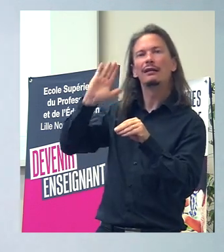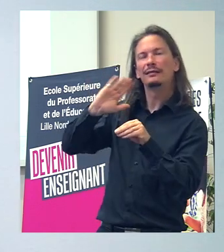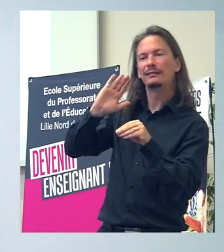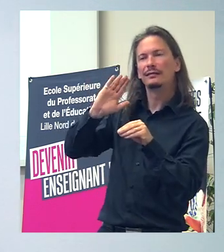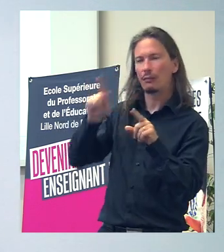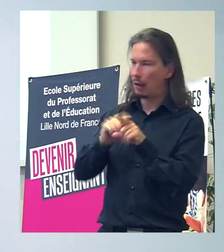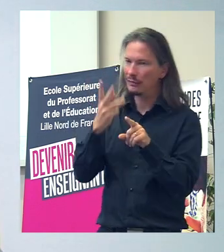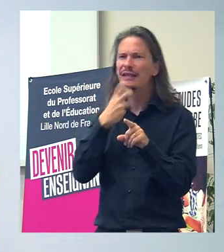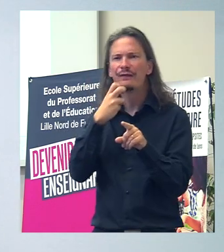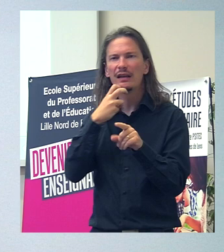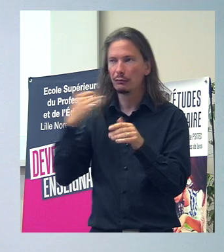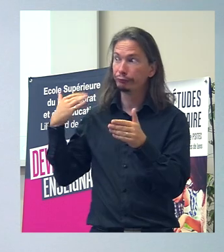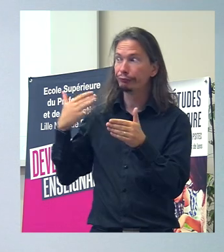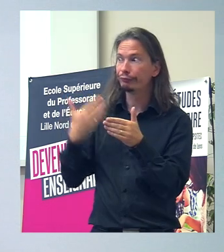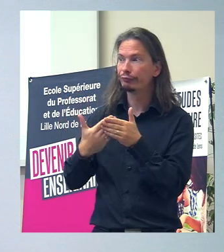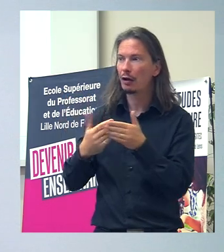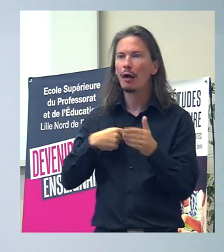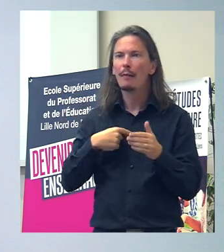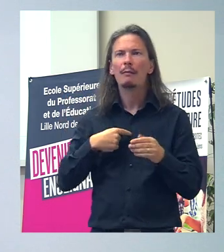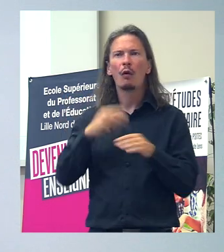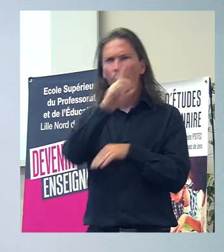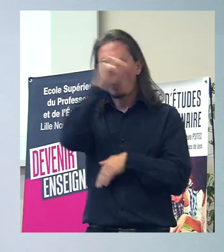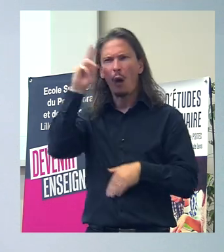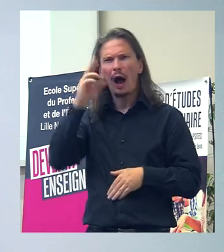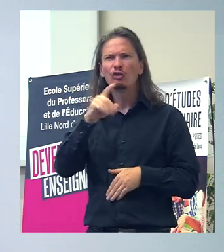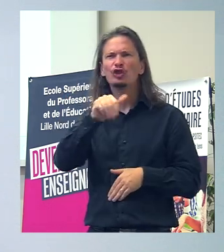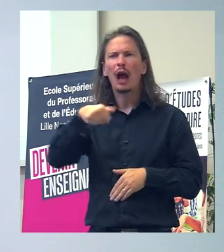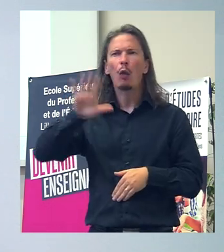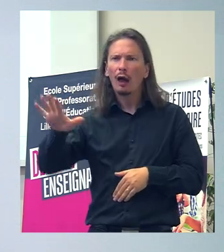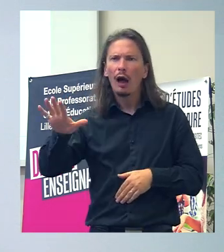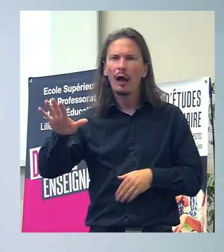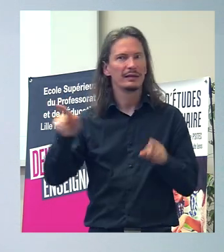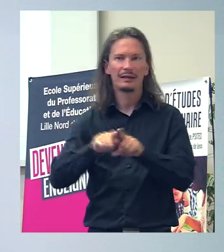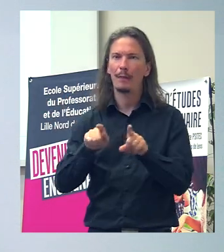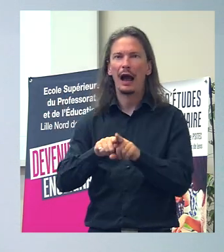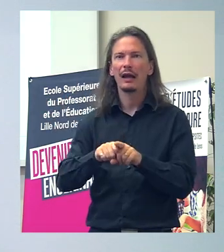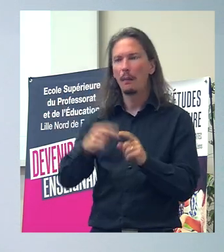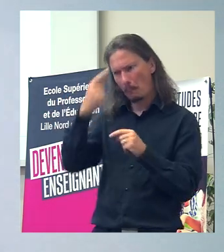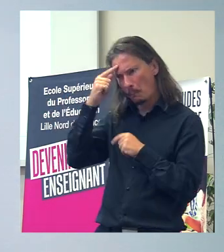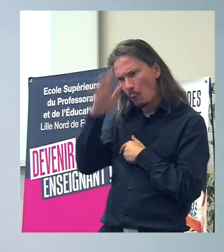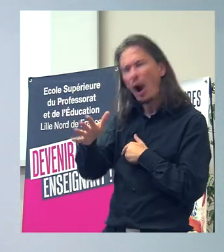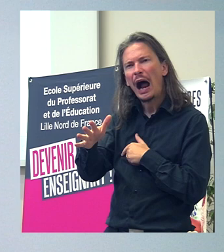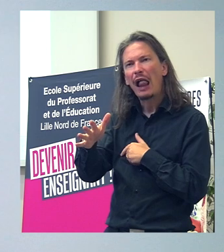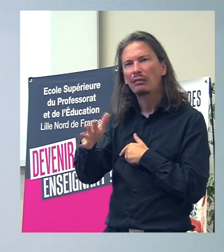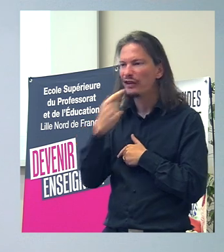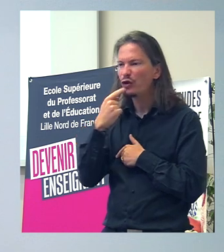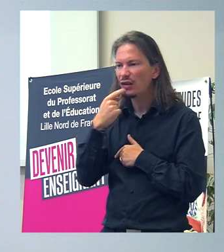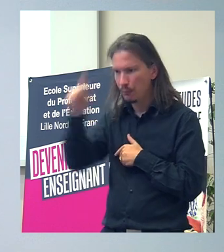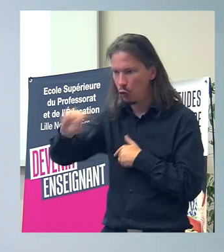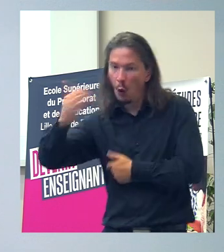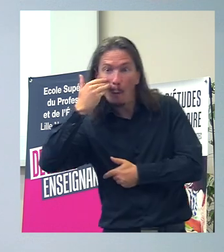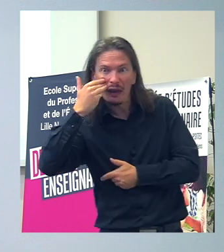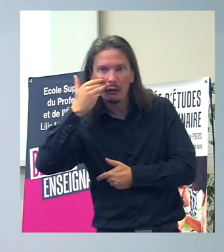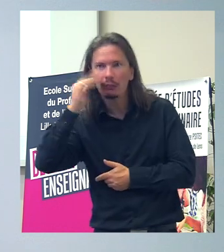et même civique pendant des années, parce que sous Charles Quint, la morale civique était une morale de l'obéissance, c'est d'ailleurs pour ça qu'il a